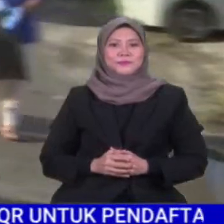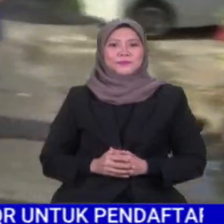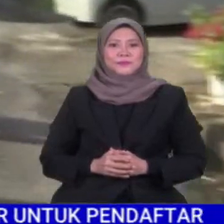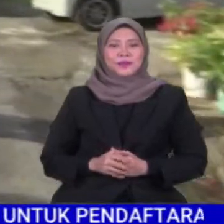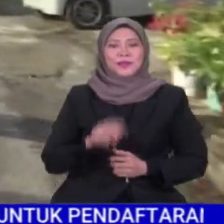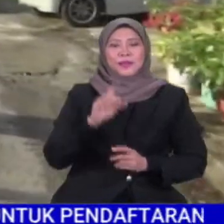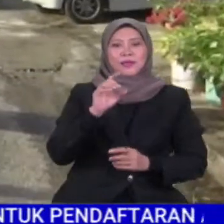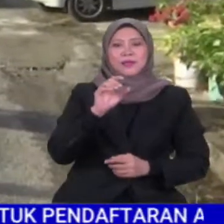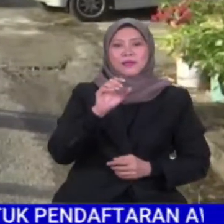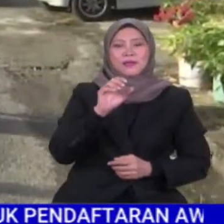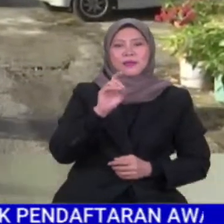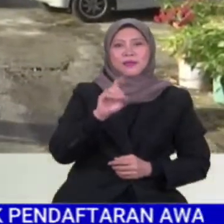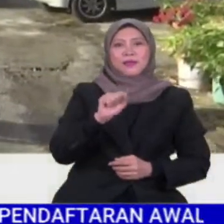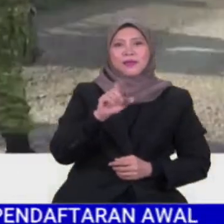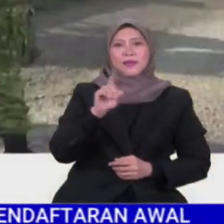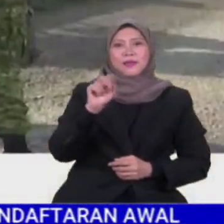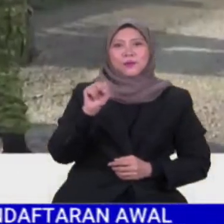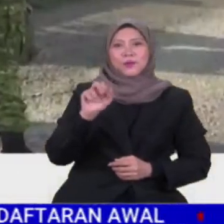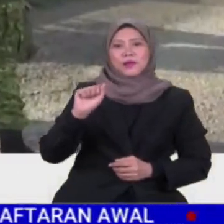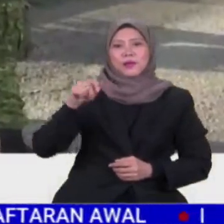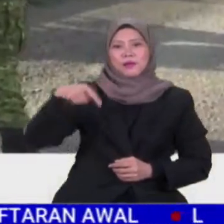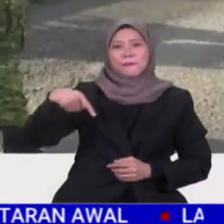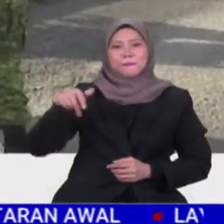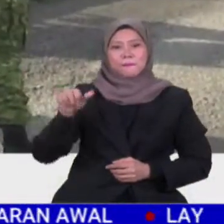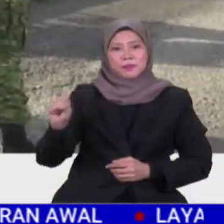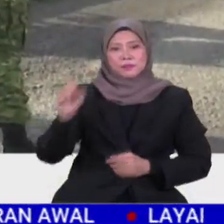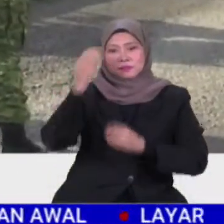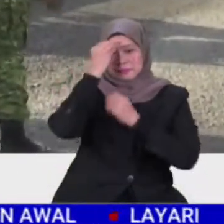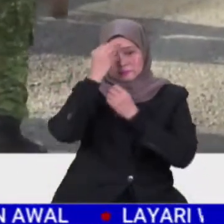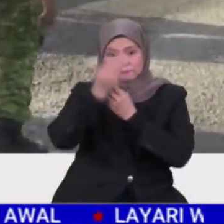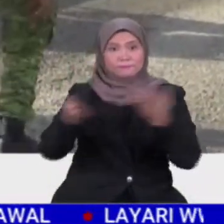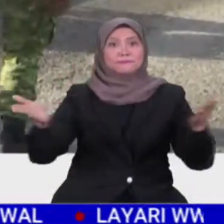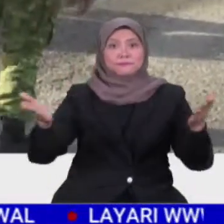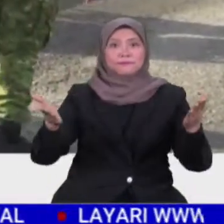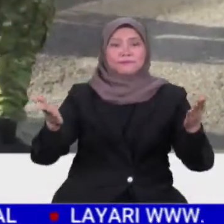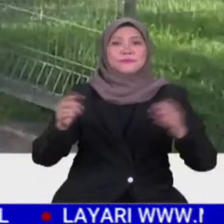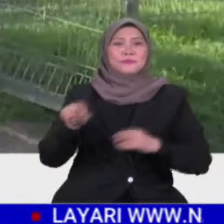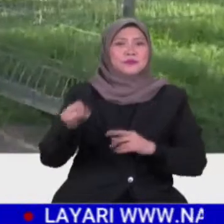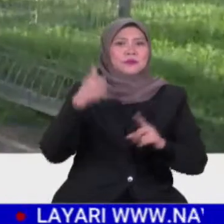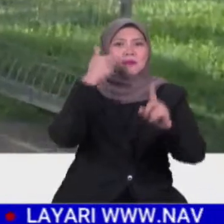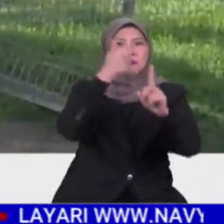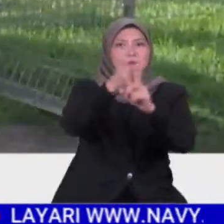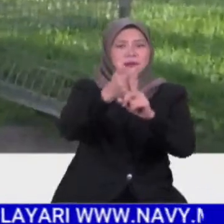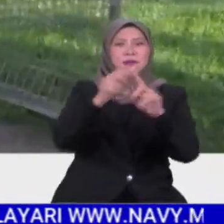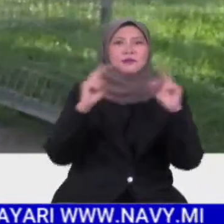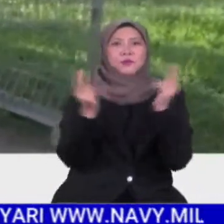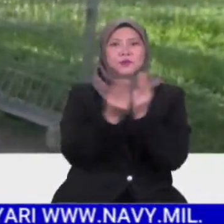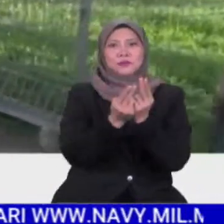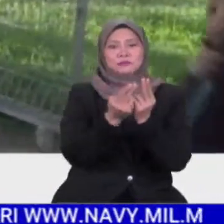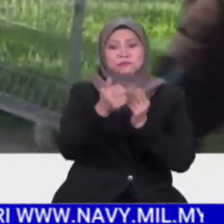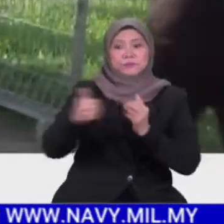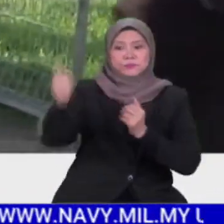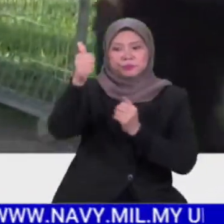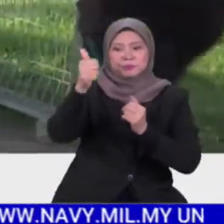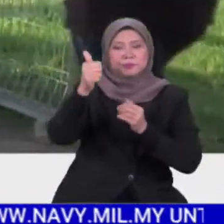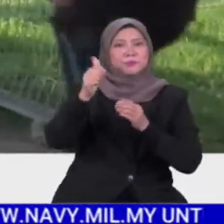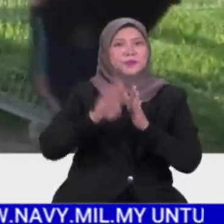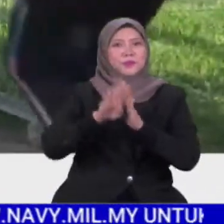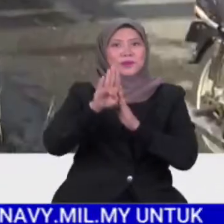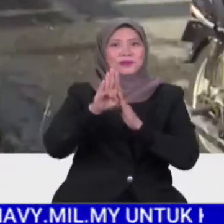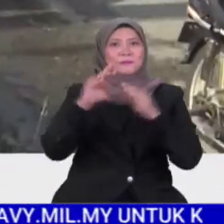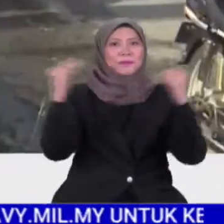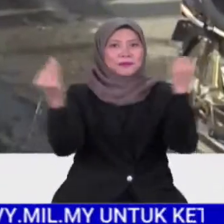Adun APAS Datuk Dizam Abu Bakar Titingan memberitahu pihaknya telah mengarahkan unit pemimpin pembangunan